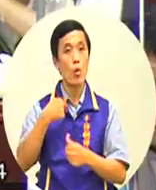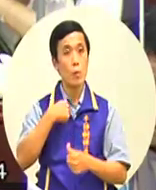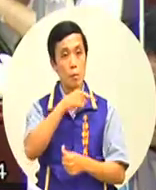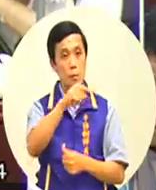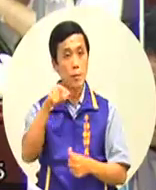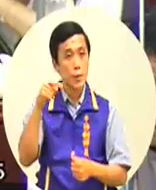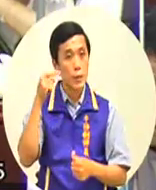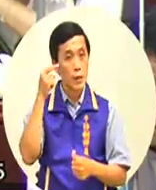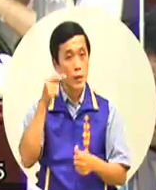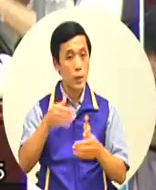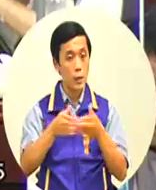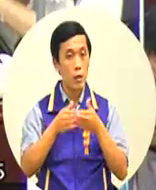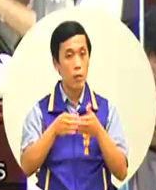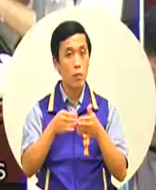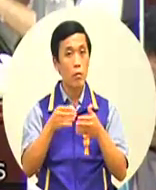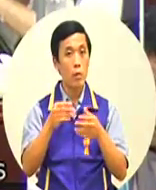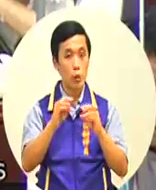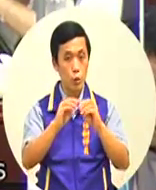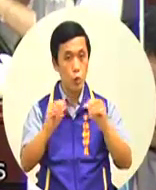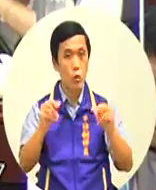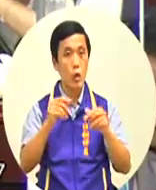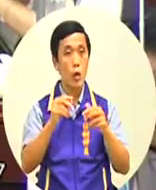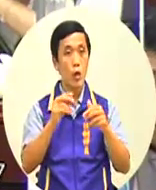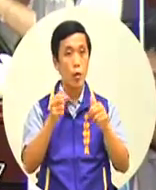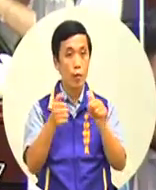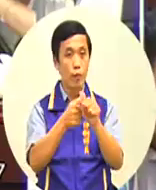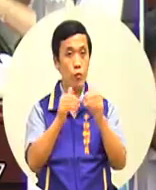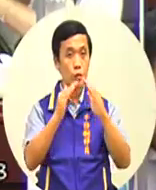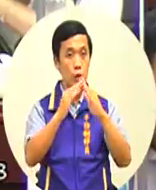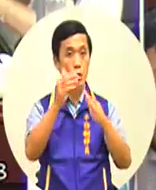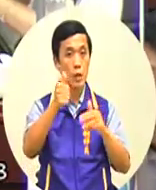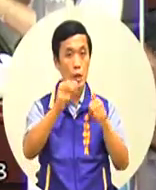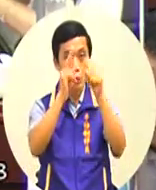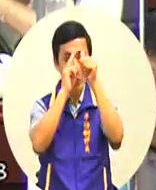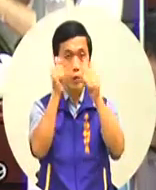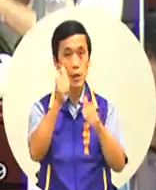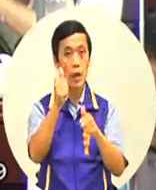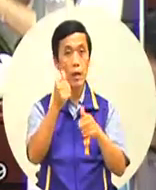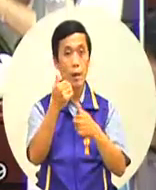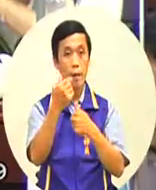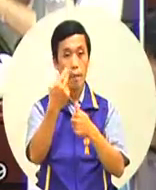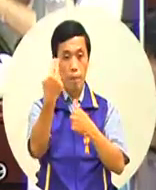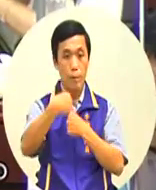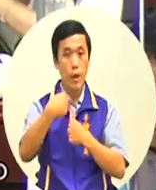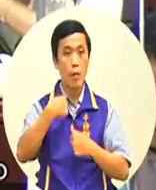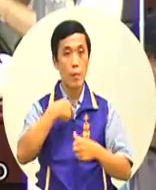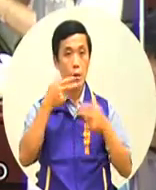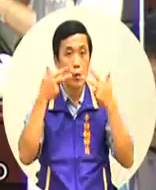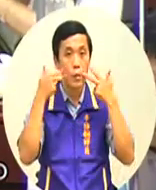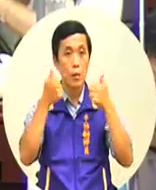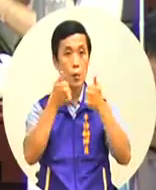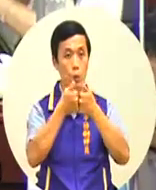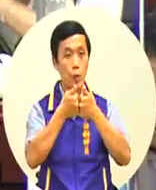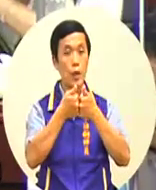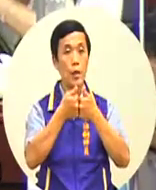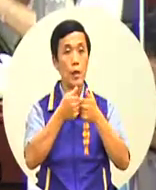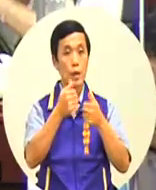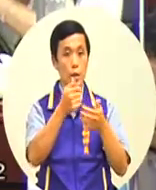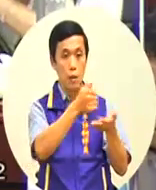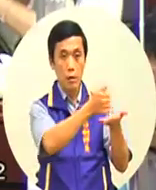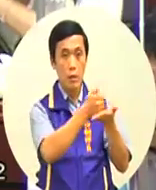切的土地。另外一个部分呢，许副市长也指示我们原民会呢，要请专家呢来帮忙